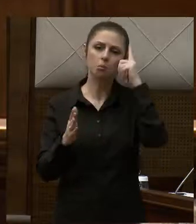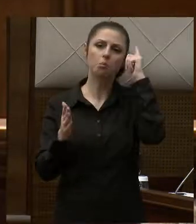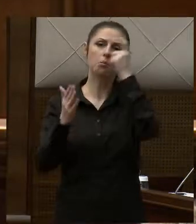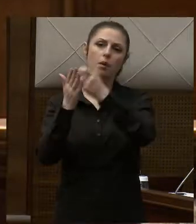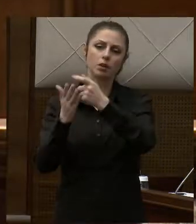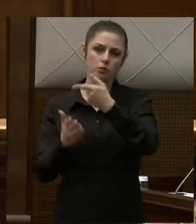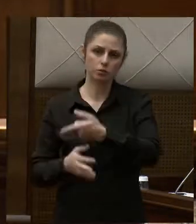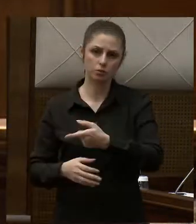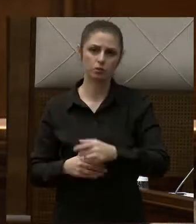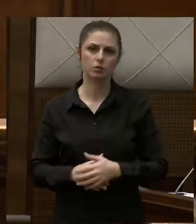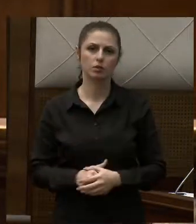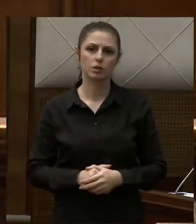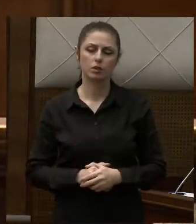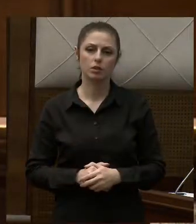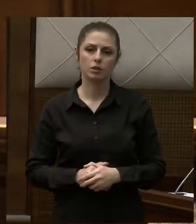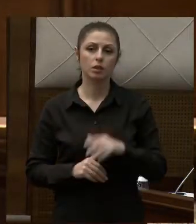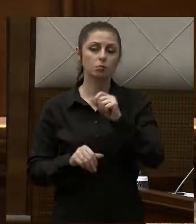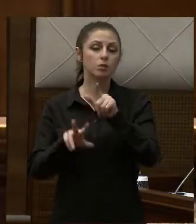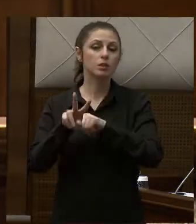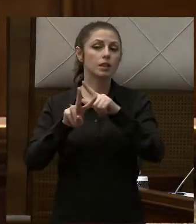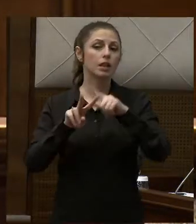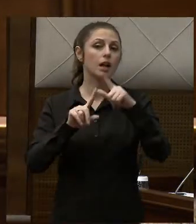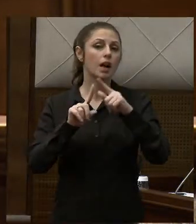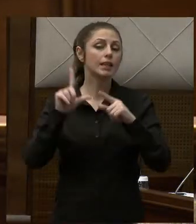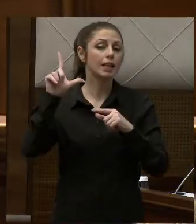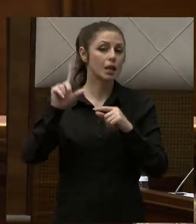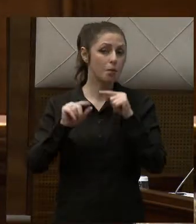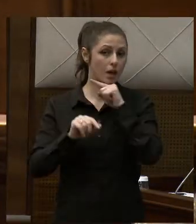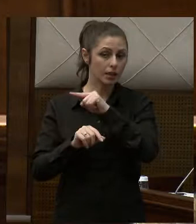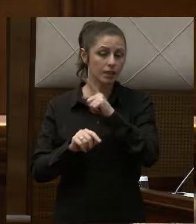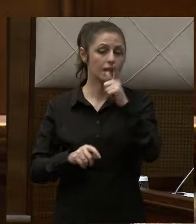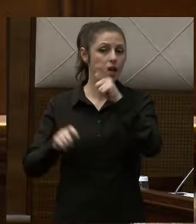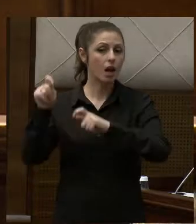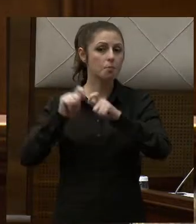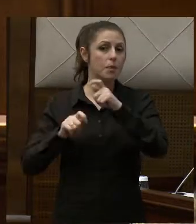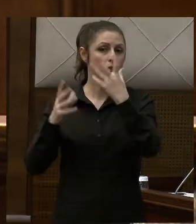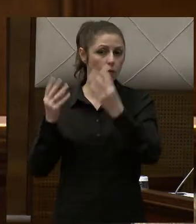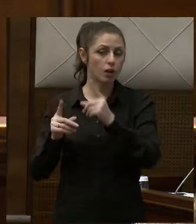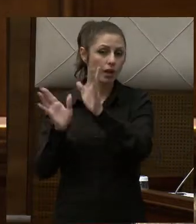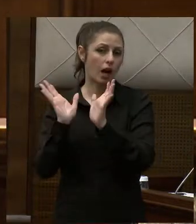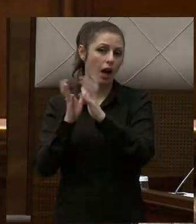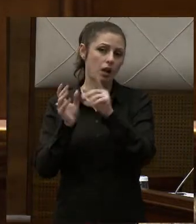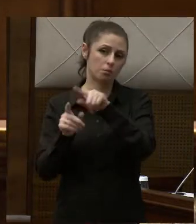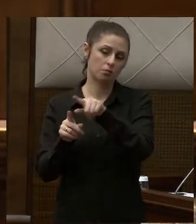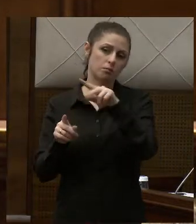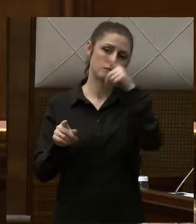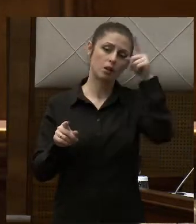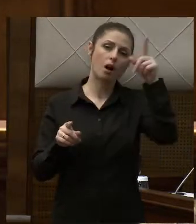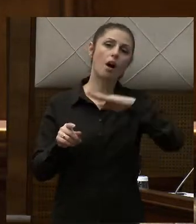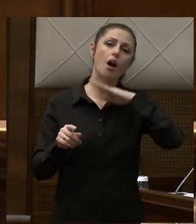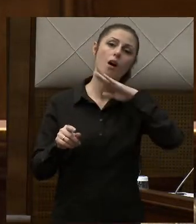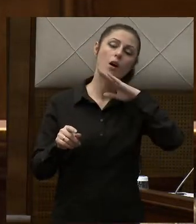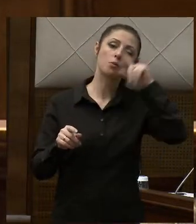Bu yat limanını yapmakta olan ekip de bunlardan bir tanesidir. Yurt